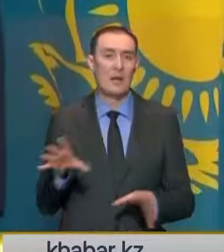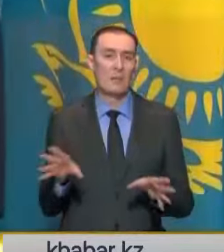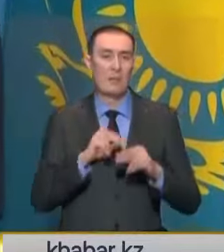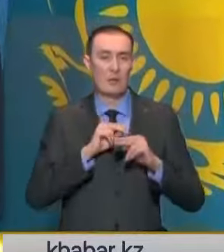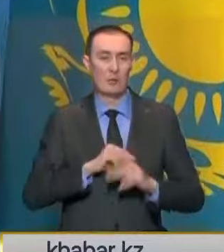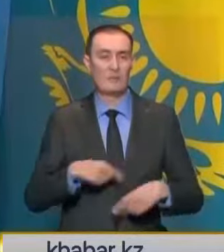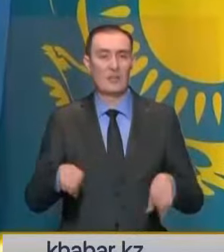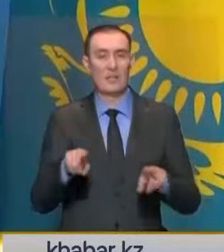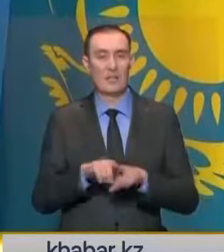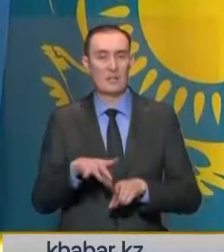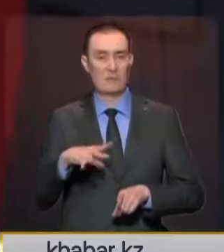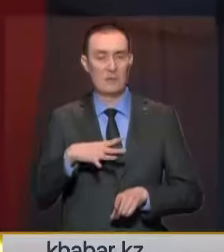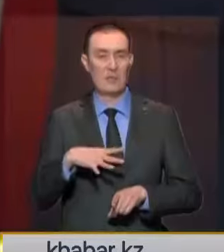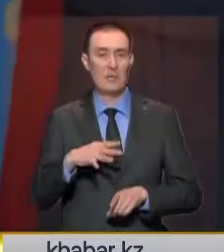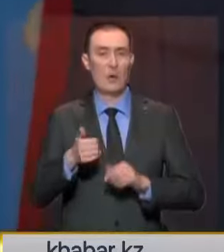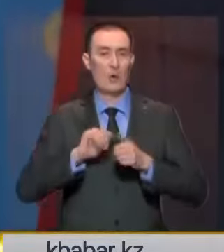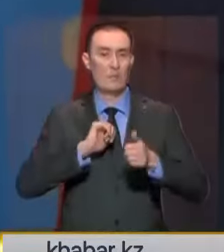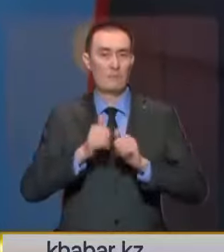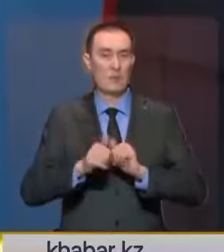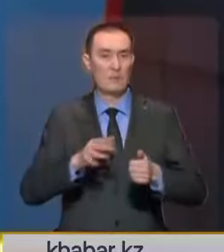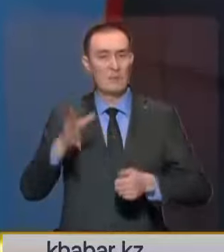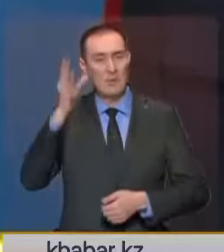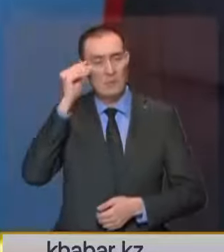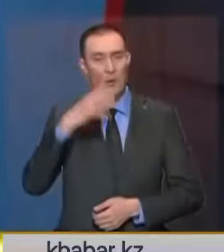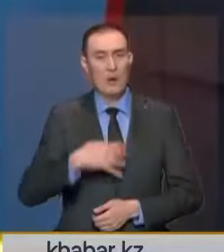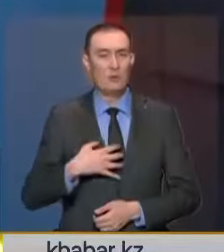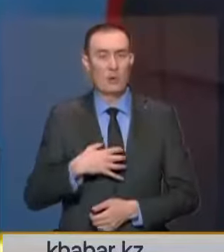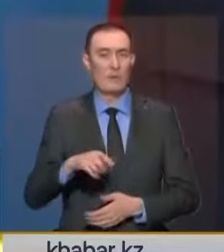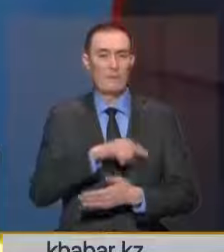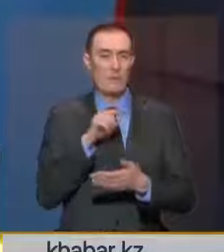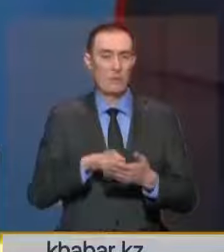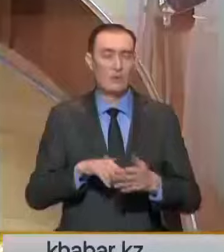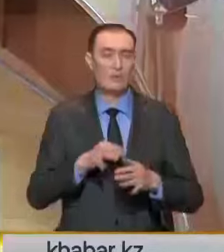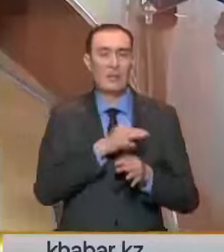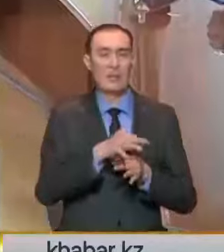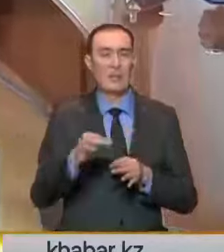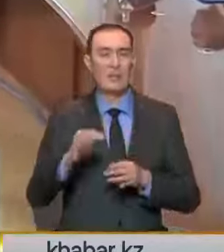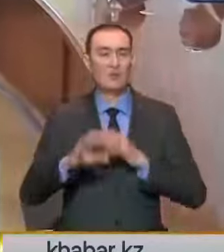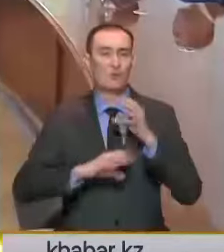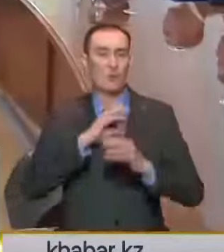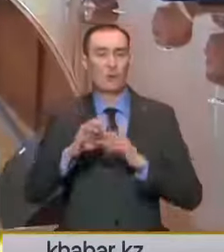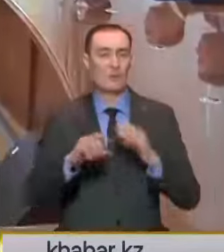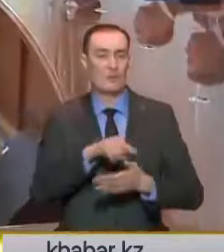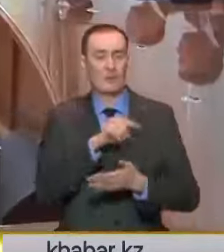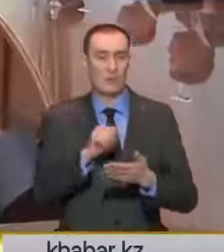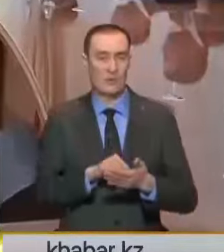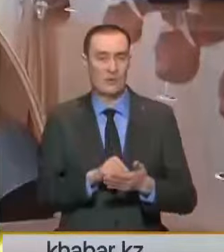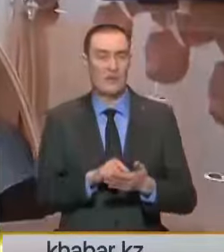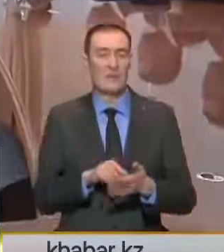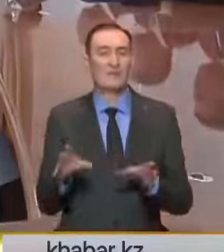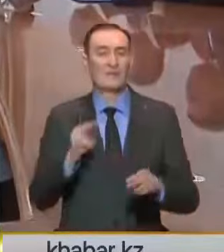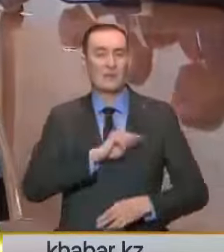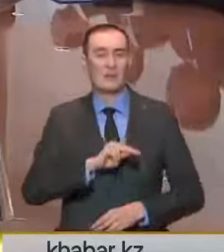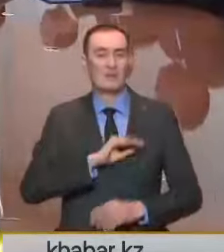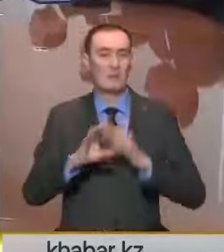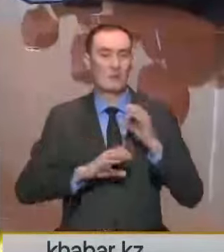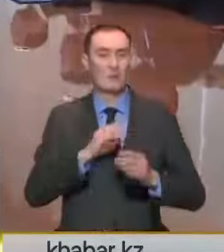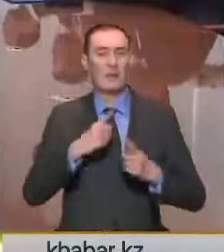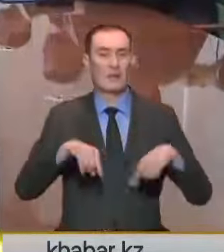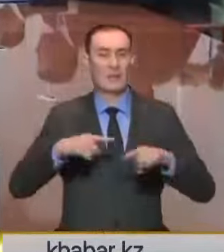стратегического партнерства. Состоялся также обмен мнениями по актуальным вопросам региональной и международной повесток, взаимодействия в рамках